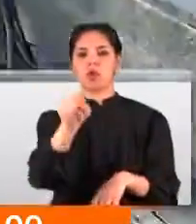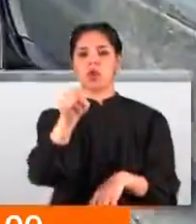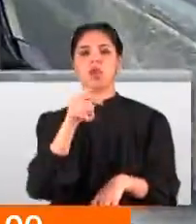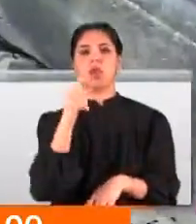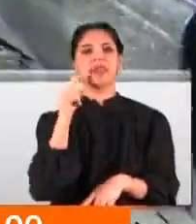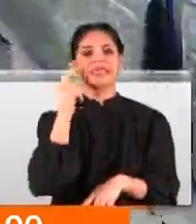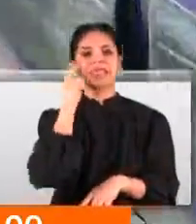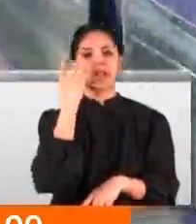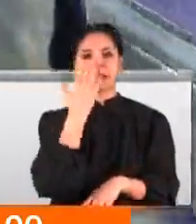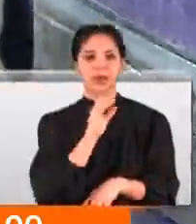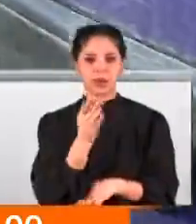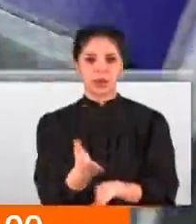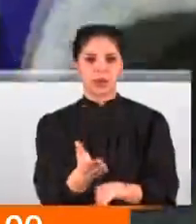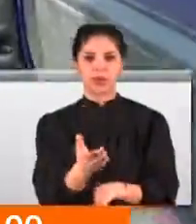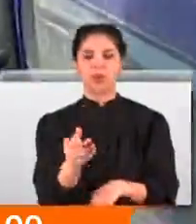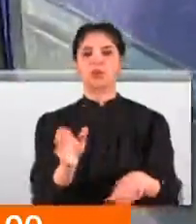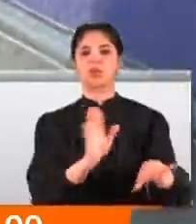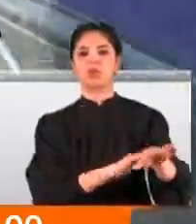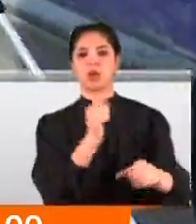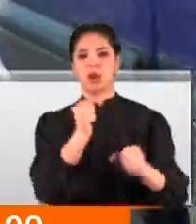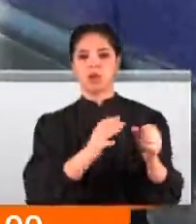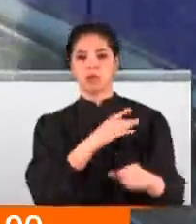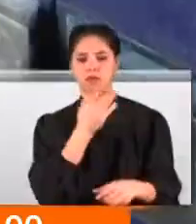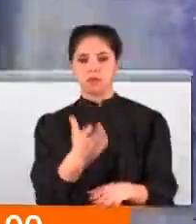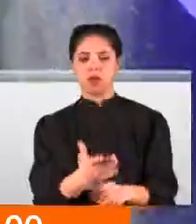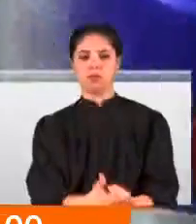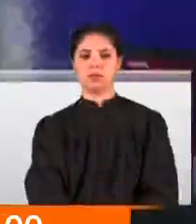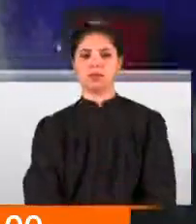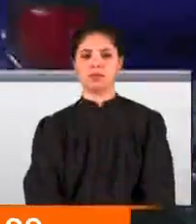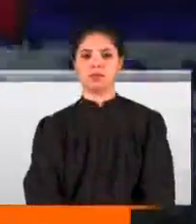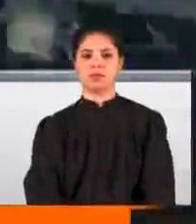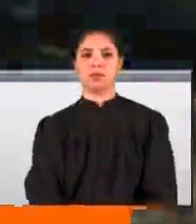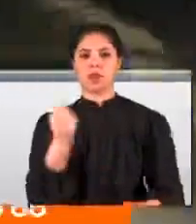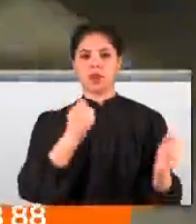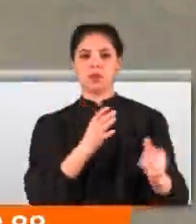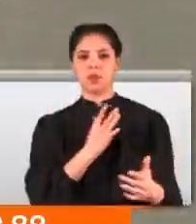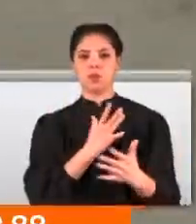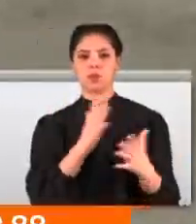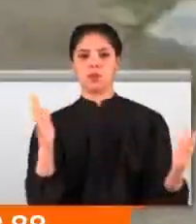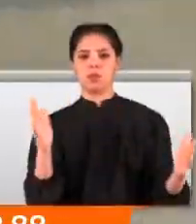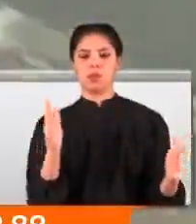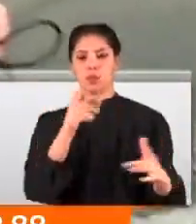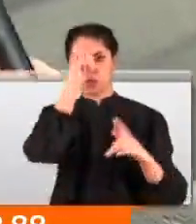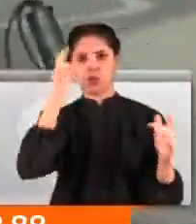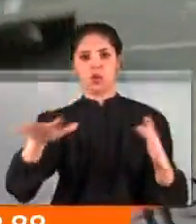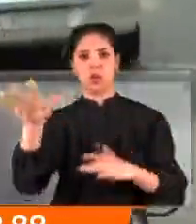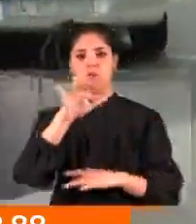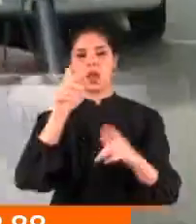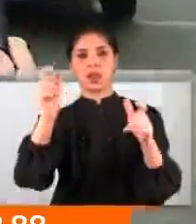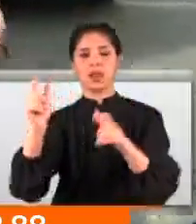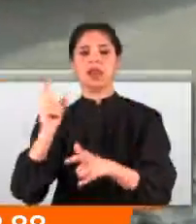yok. Solumuzda tekrardan bir araç var. Burada araba var. Hala araba var. Çok büyük bir araba. Türkiye'nin her yerinde sarı